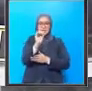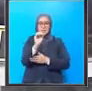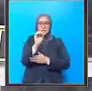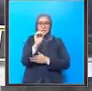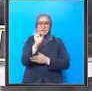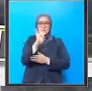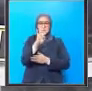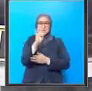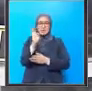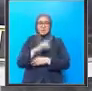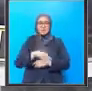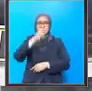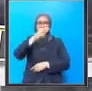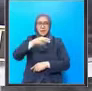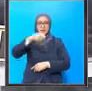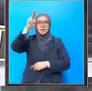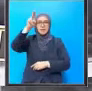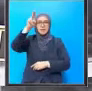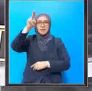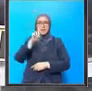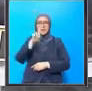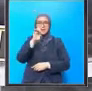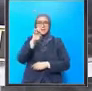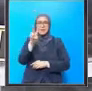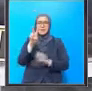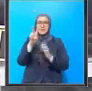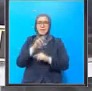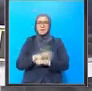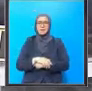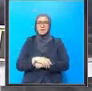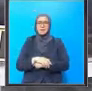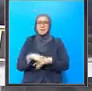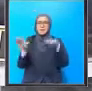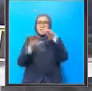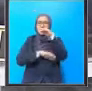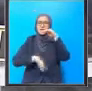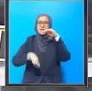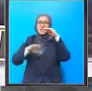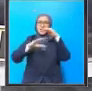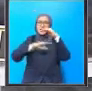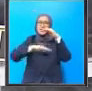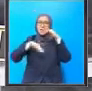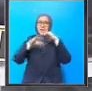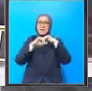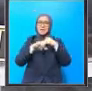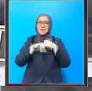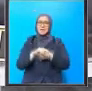050400, ya, Halal Development Corporation. Di bawah kod